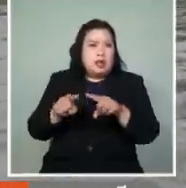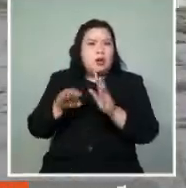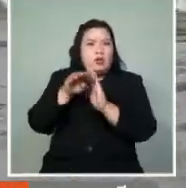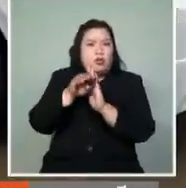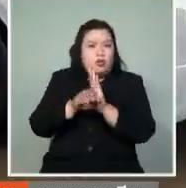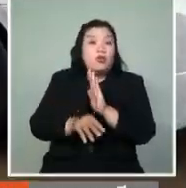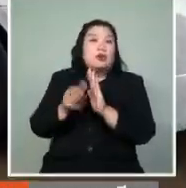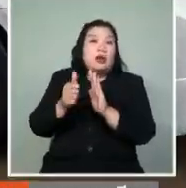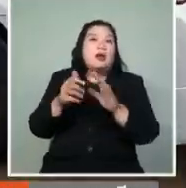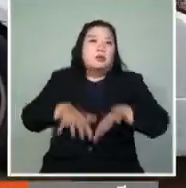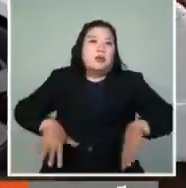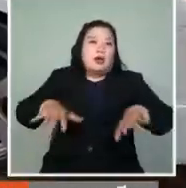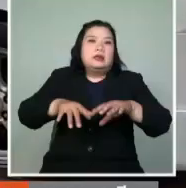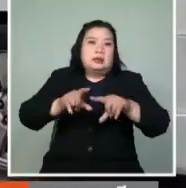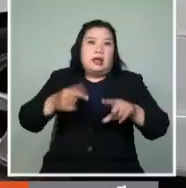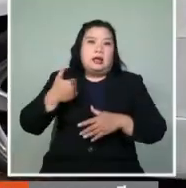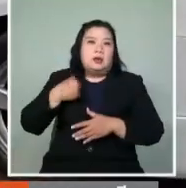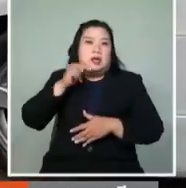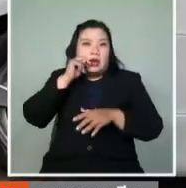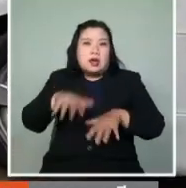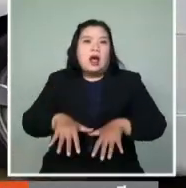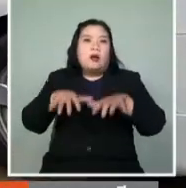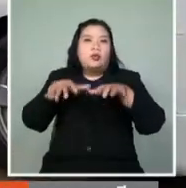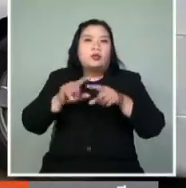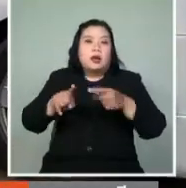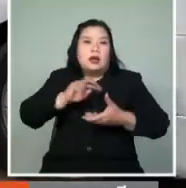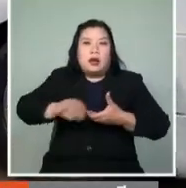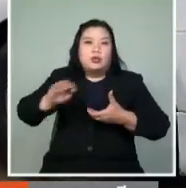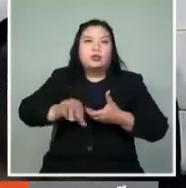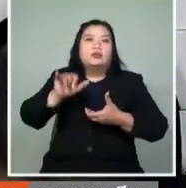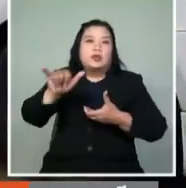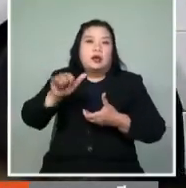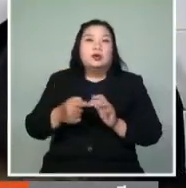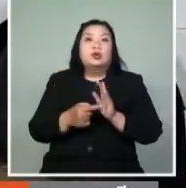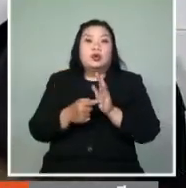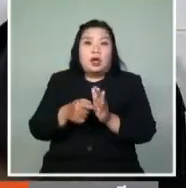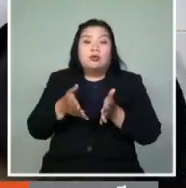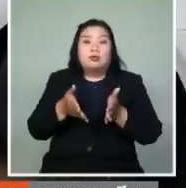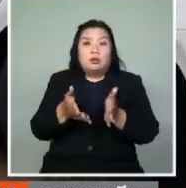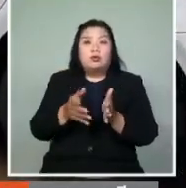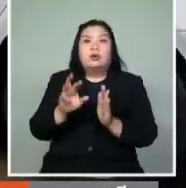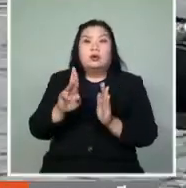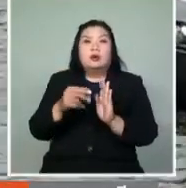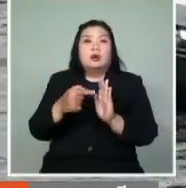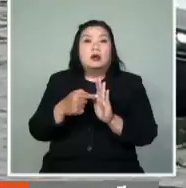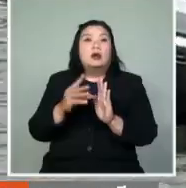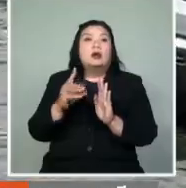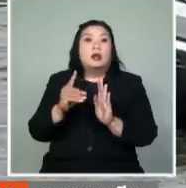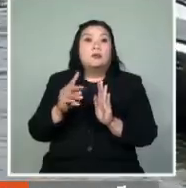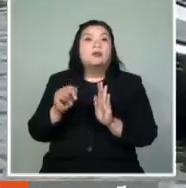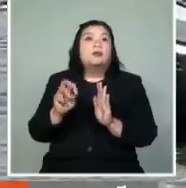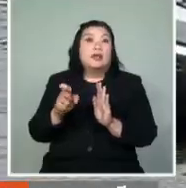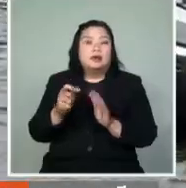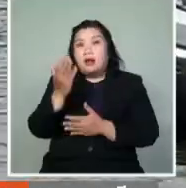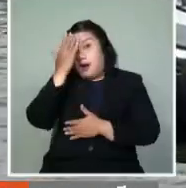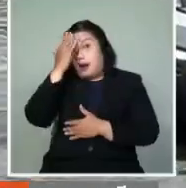กติแล้วแต่ยังคงมีบางจุดที่น้ำท่วมรอการระบายอยู่ครับอย่างเช่นที่ถนนราชดำเนินบริเวณหน้าทางเข้าค่ายสุรน